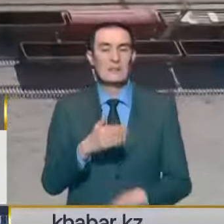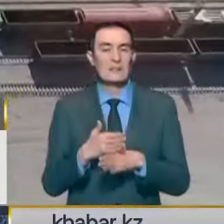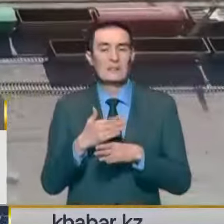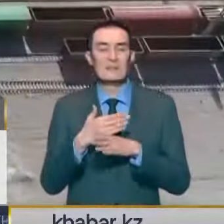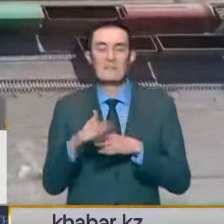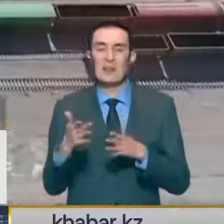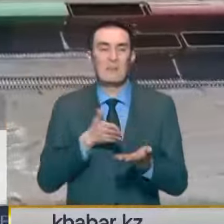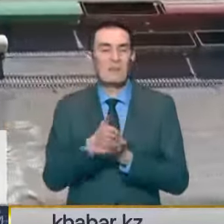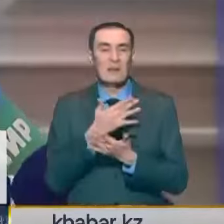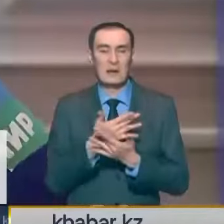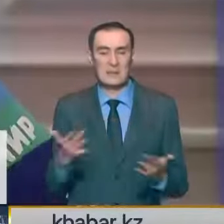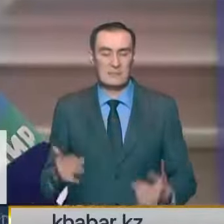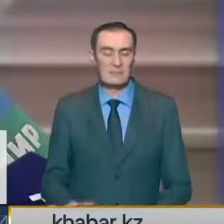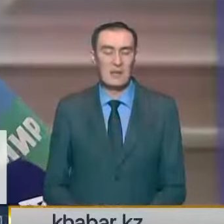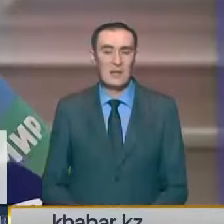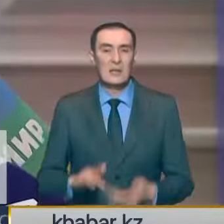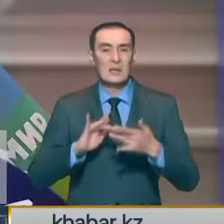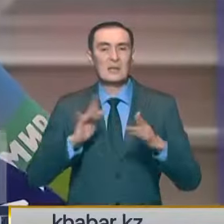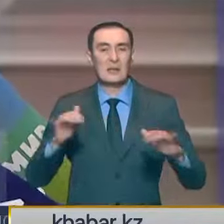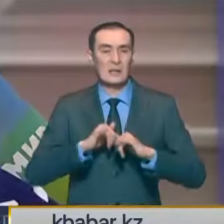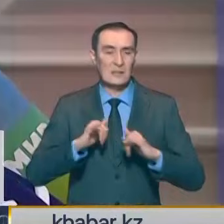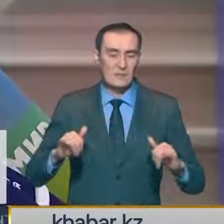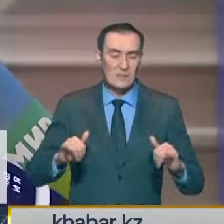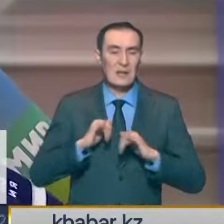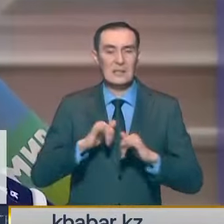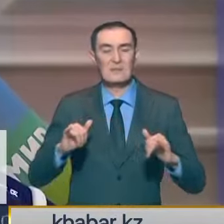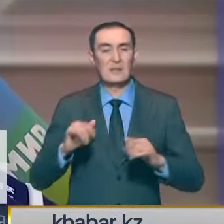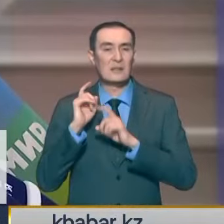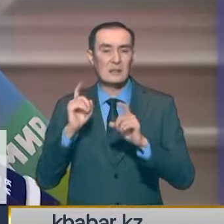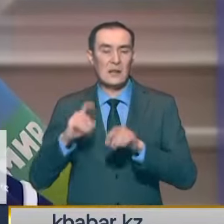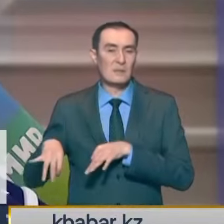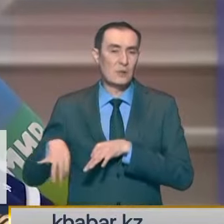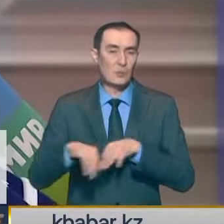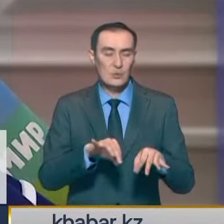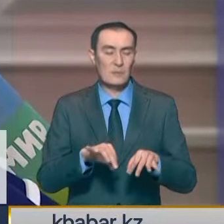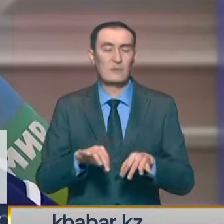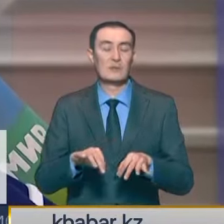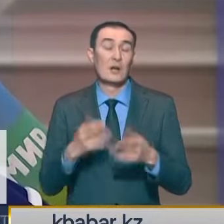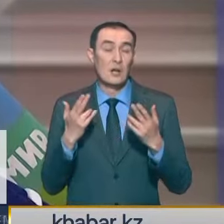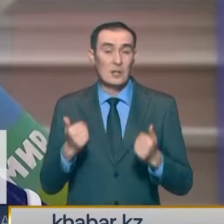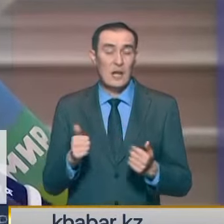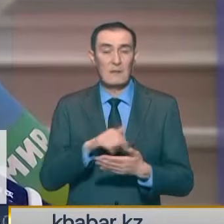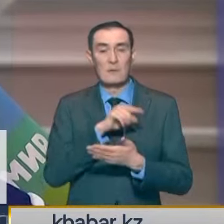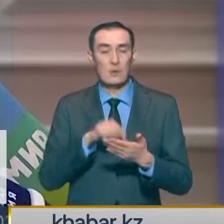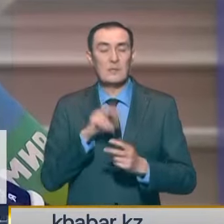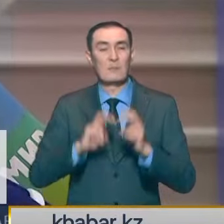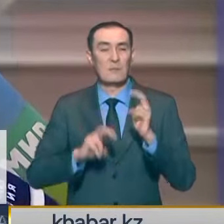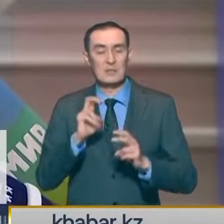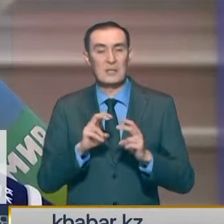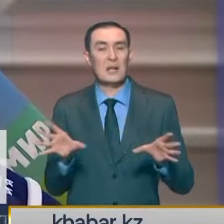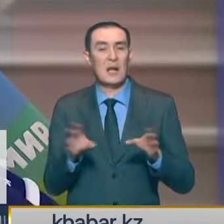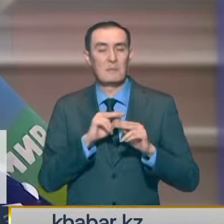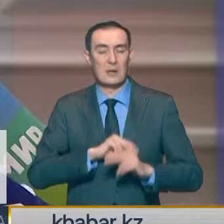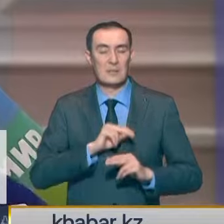самые разные. Цифровизация, развитие транспорта, логистики. Конечно же, вопросы промышленной